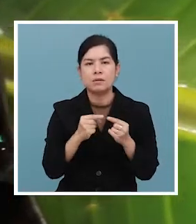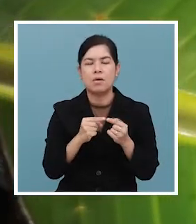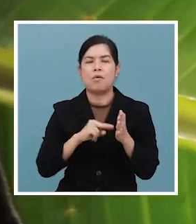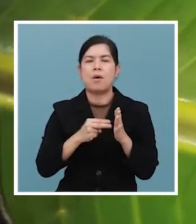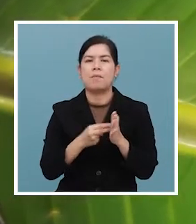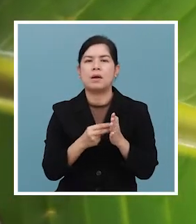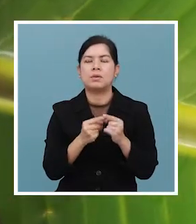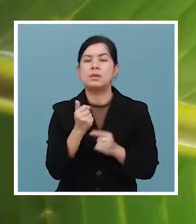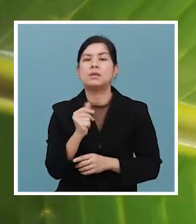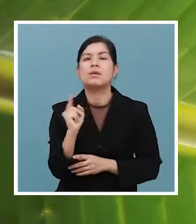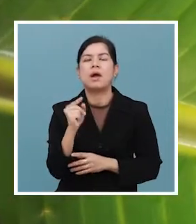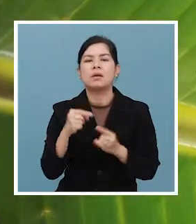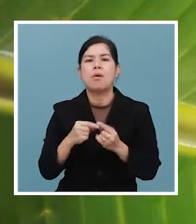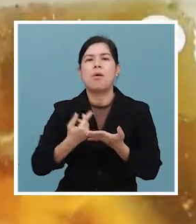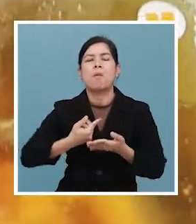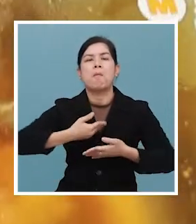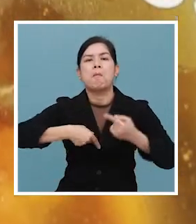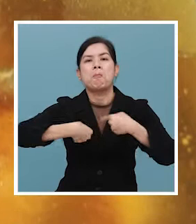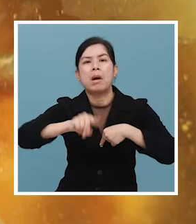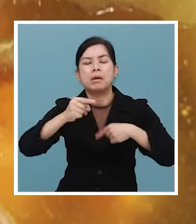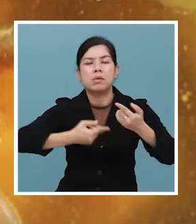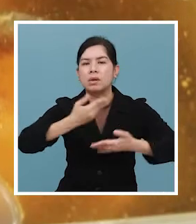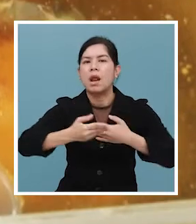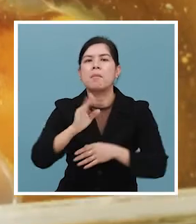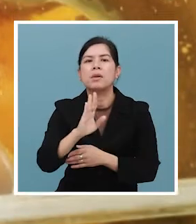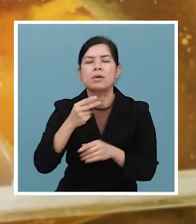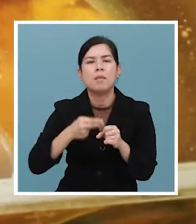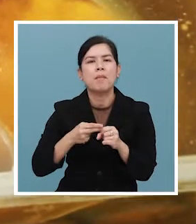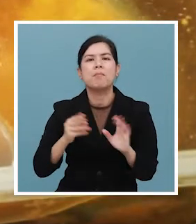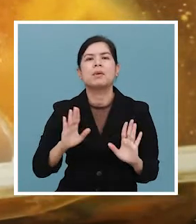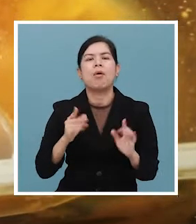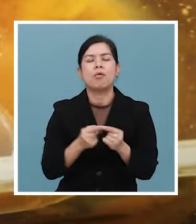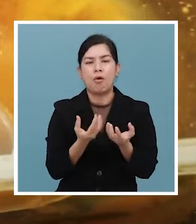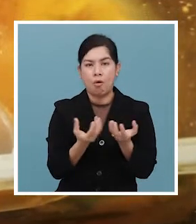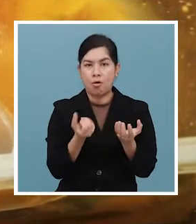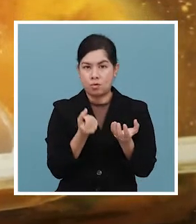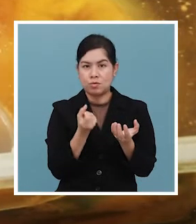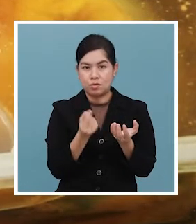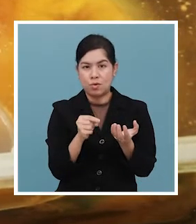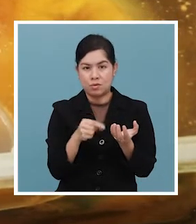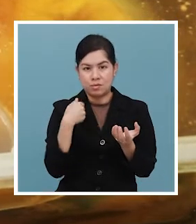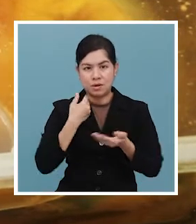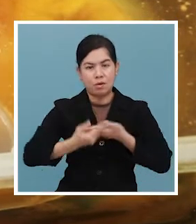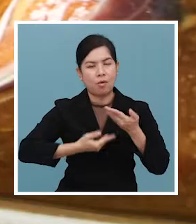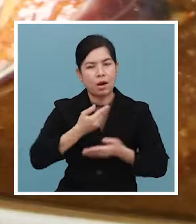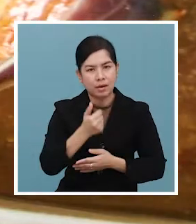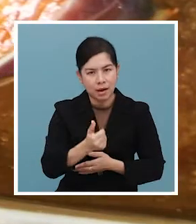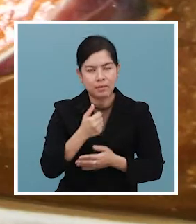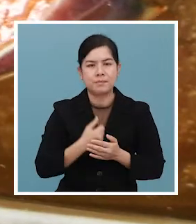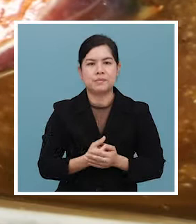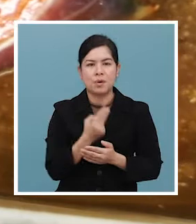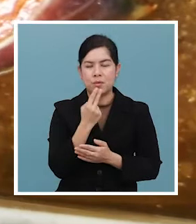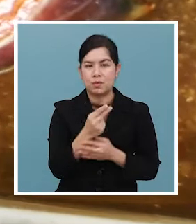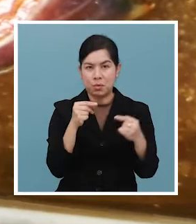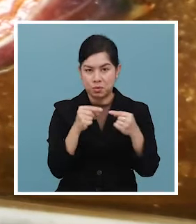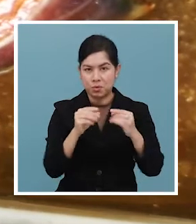หนึ่งไม่ต้องไปตลาดมันไม่ต้องเสียค่าน้ำมันหรือคณะมาเจอแล้วเราได้ของสดของสูญหายเพราะว่าได้